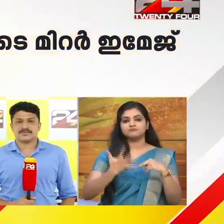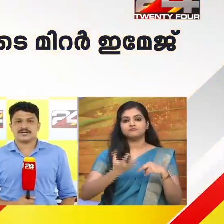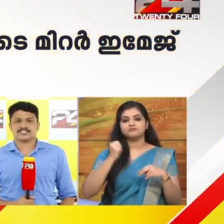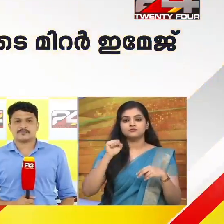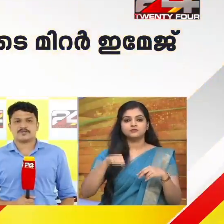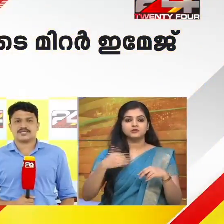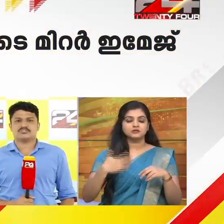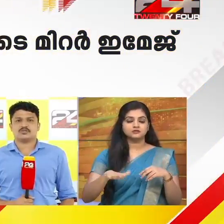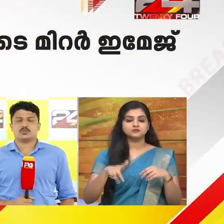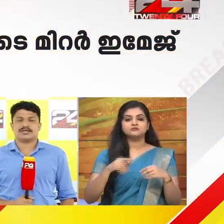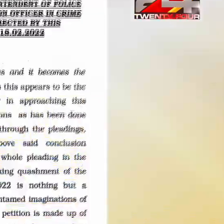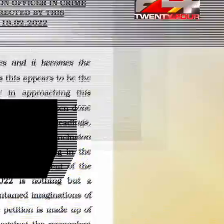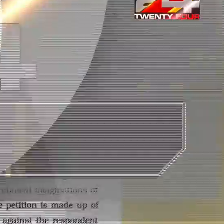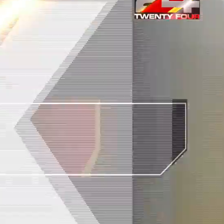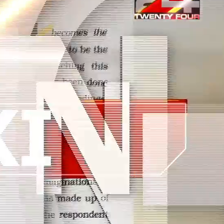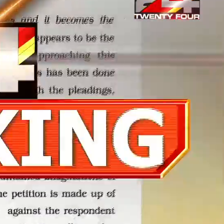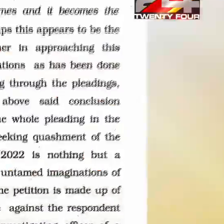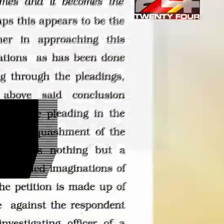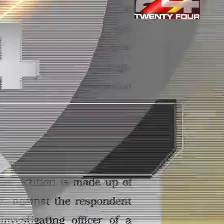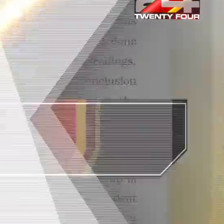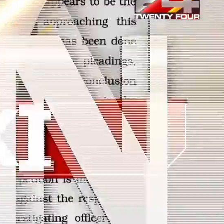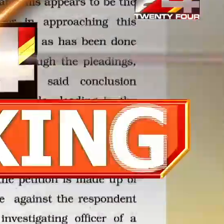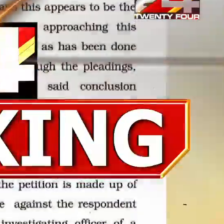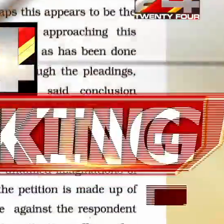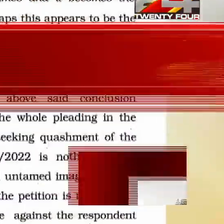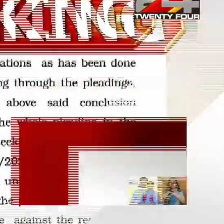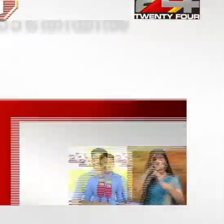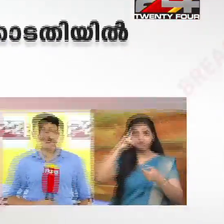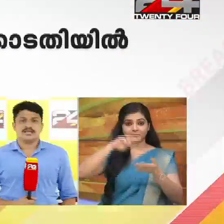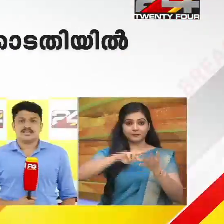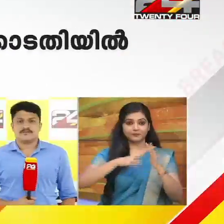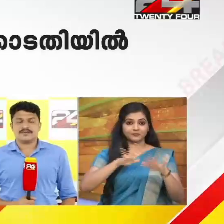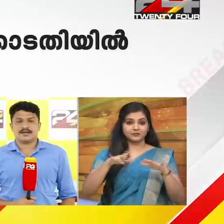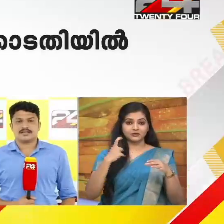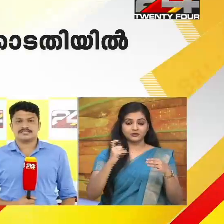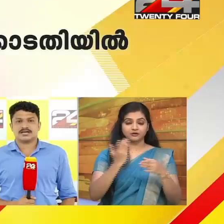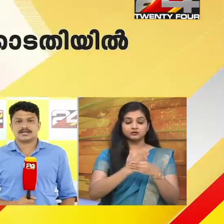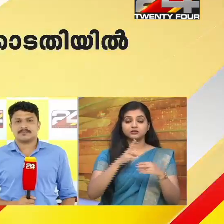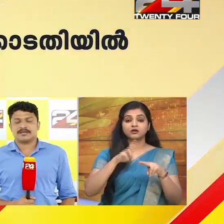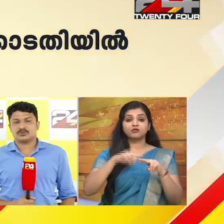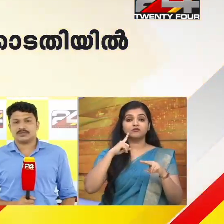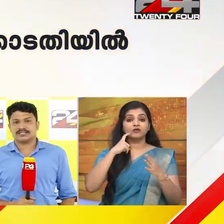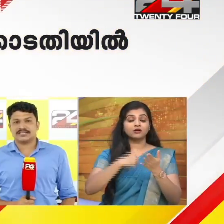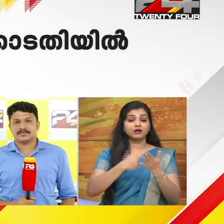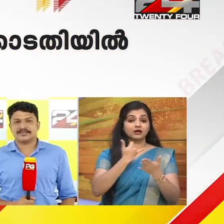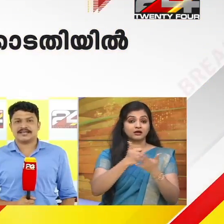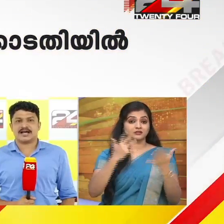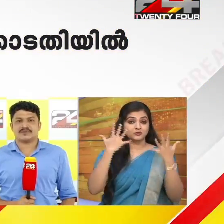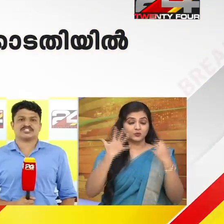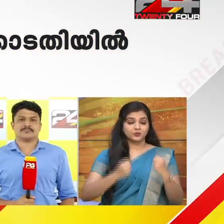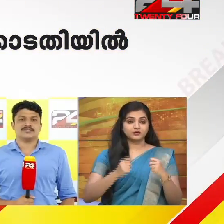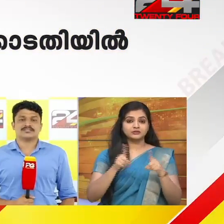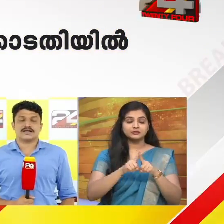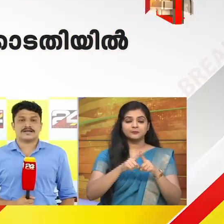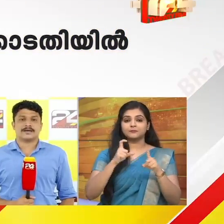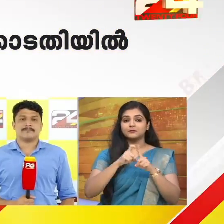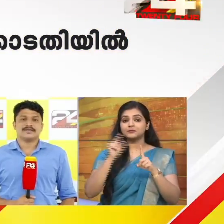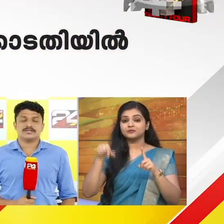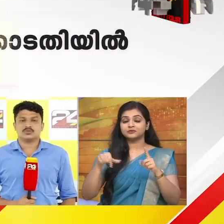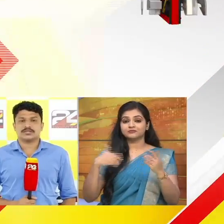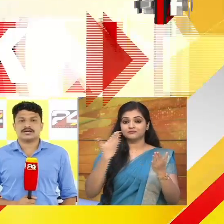ക്രൈംബ്രാഞ്ച് അവകാശപ്പെടുകയും ചെയ്യുന്നു. അതായത്, വധഗൂഢാലോചന കേസിൽ FIR റദ്ദാക്കണം എന്നുള്ള ദിലീപിന്റെ ആവശ്യം